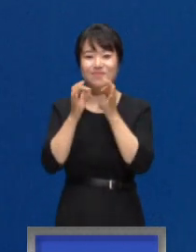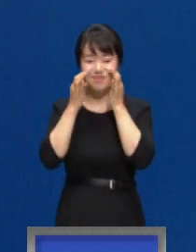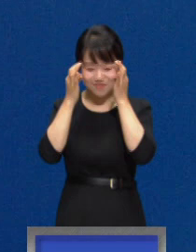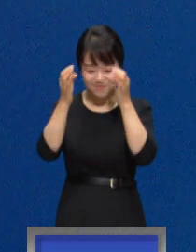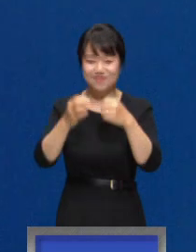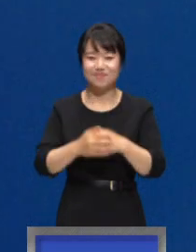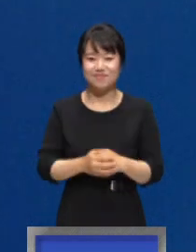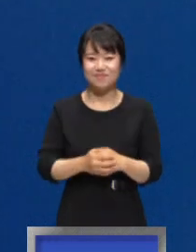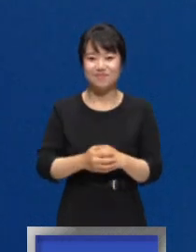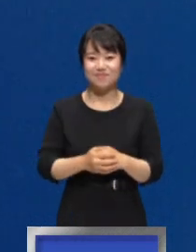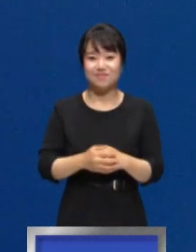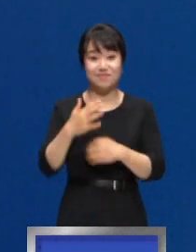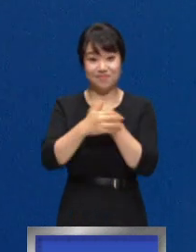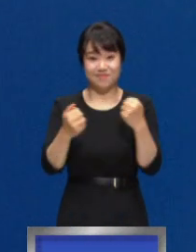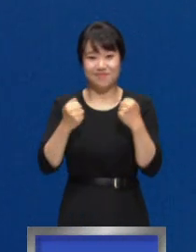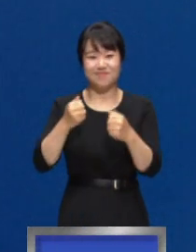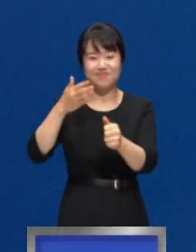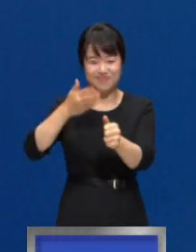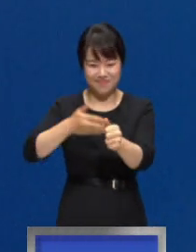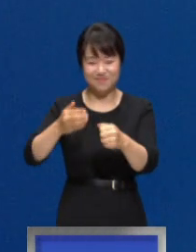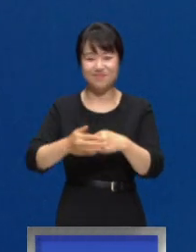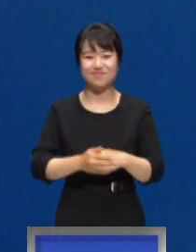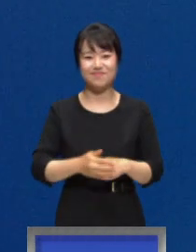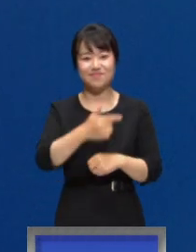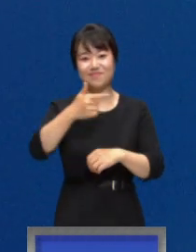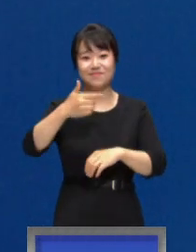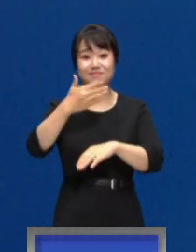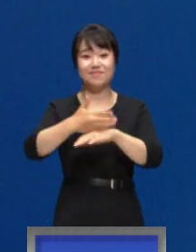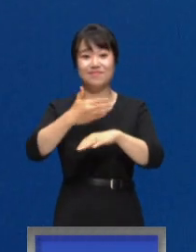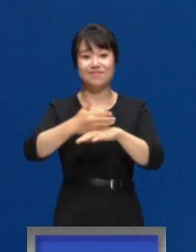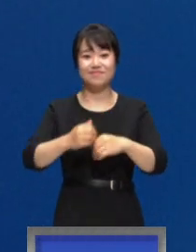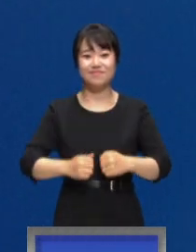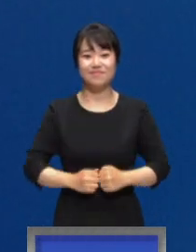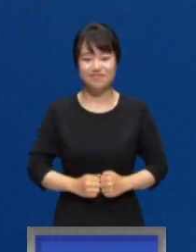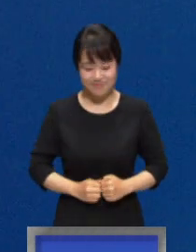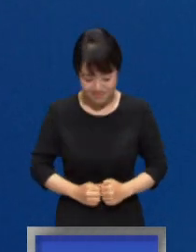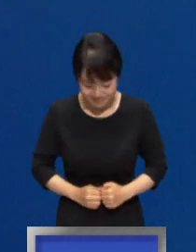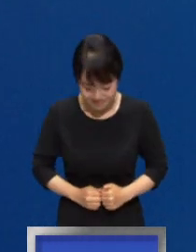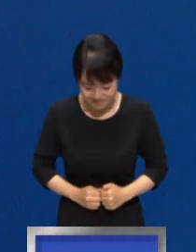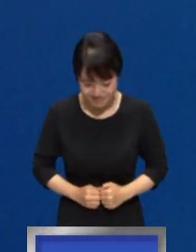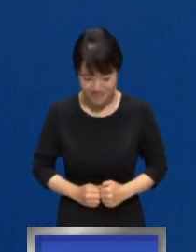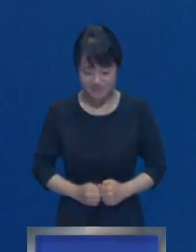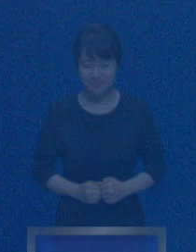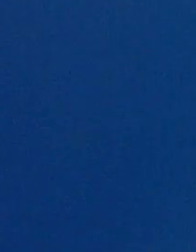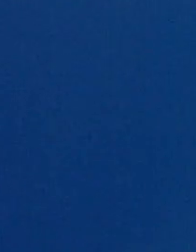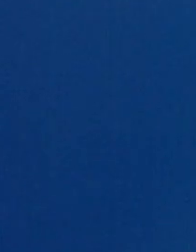다음 주 찾아뵙겠습니다. 건강한 주말 보내시기 바랍니다. 시청해 주신 여러분 고맙습니다.